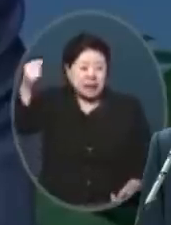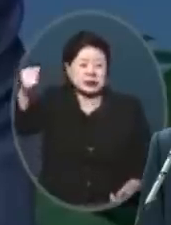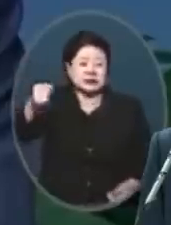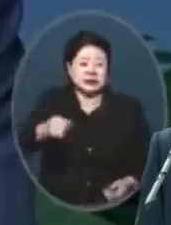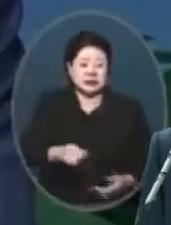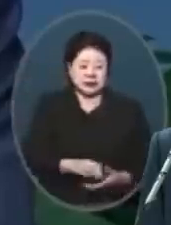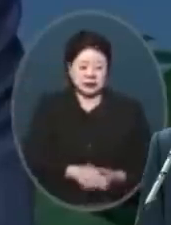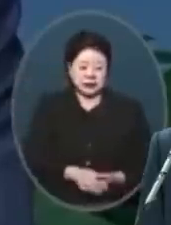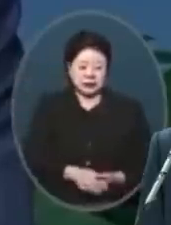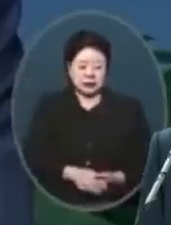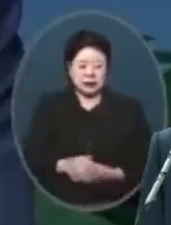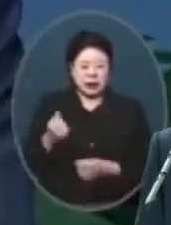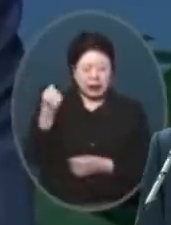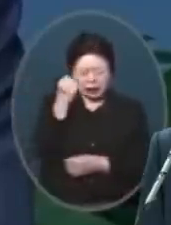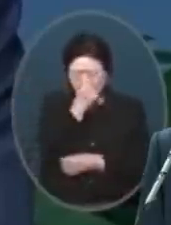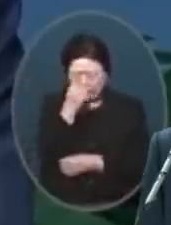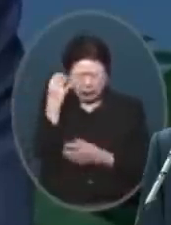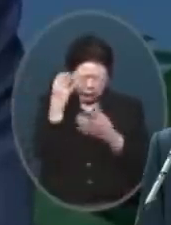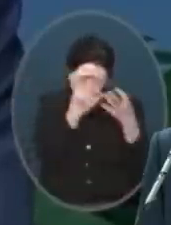우왕좌왕하고